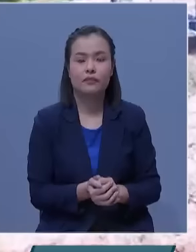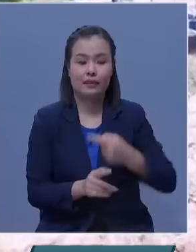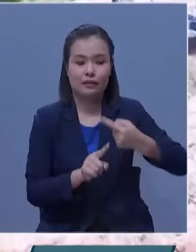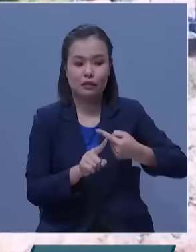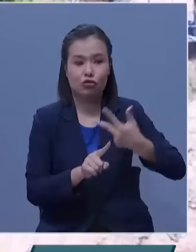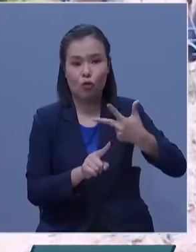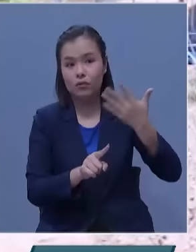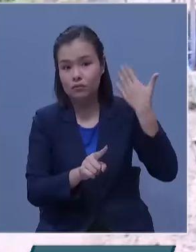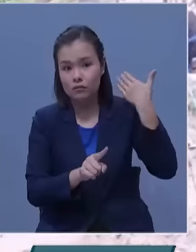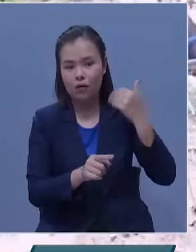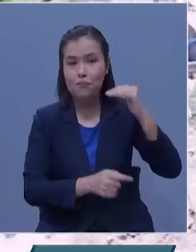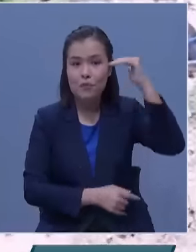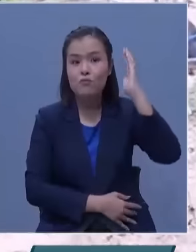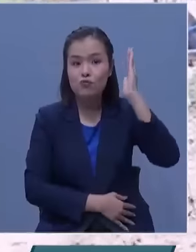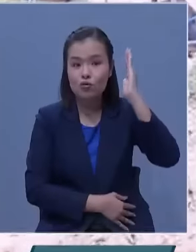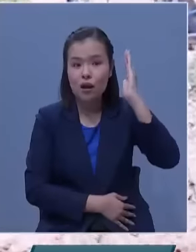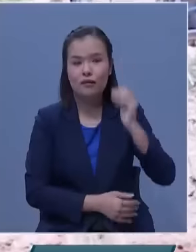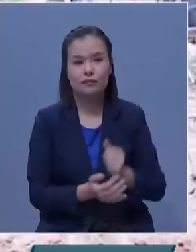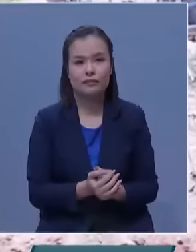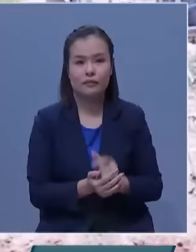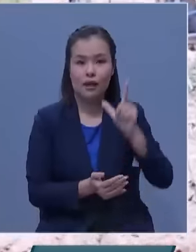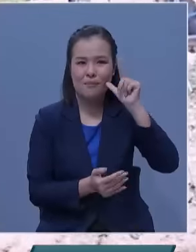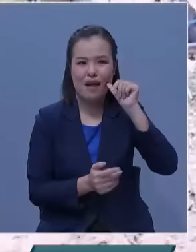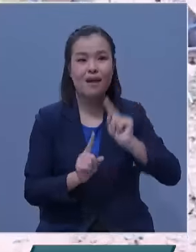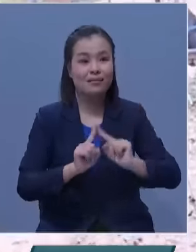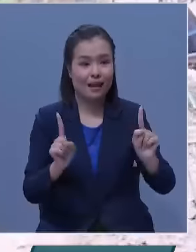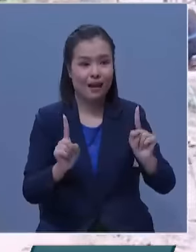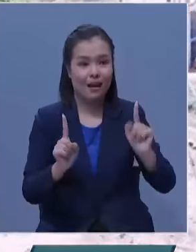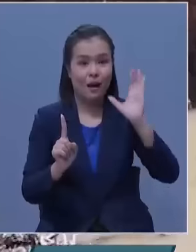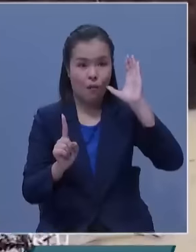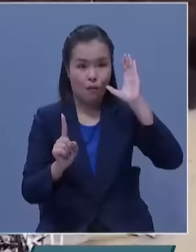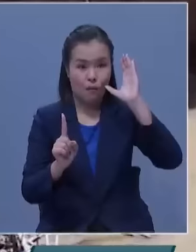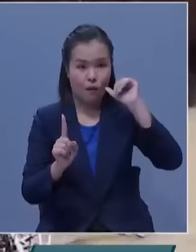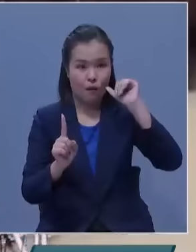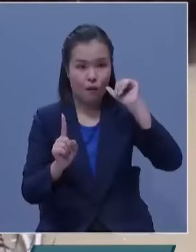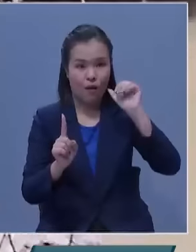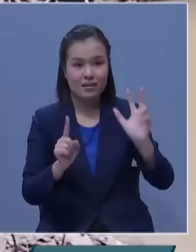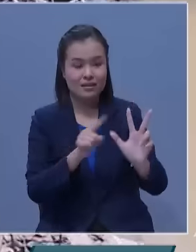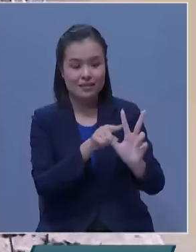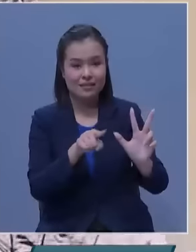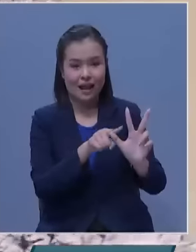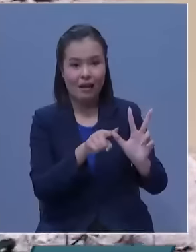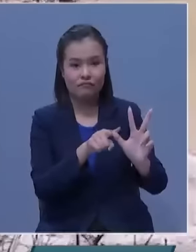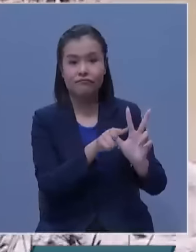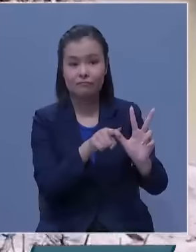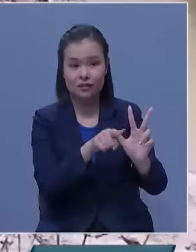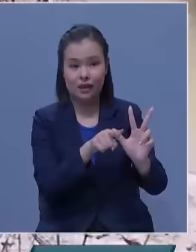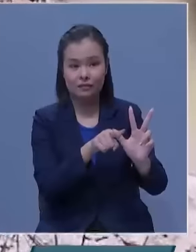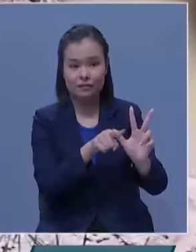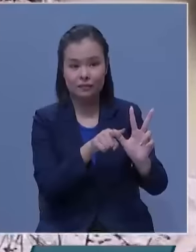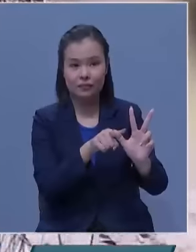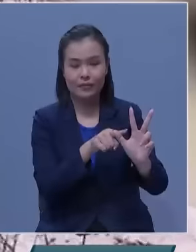นก่อนพี่ชายแท้ๆแล้วก็พี่ชายต่างมารดากับพ่อซึ่ง3คนเนี้ยเขาอยู่ฝั่งเดียวกันนะฮะ